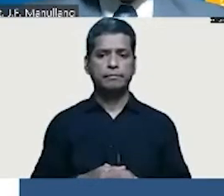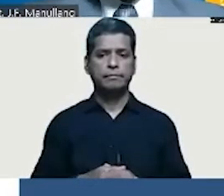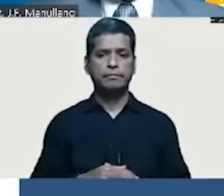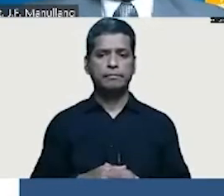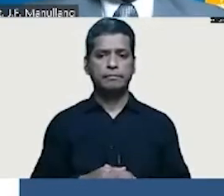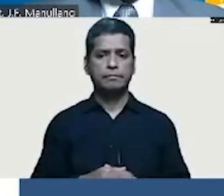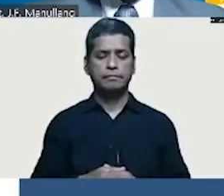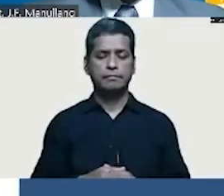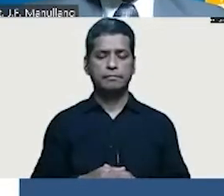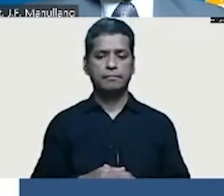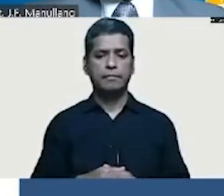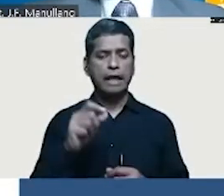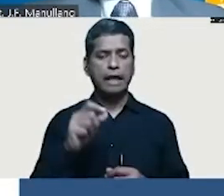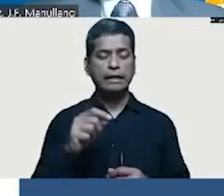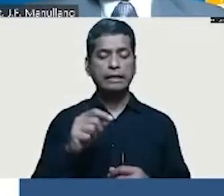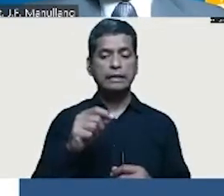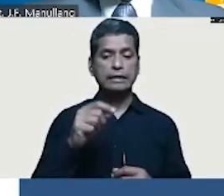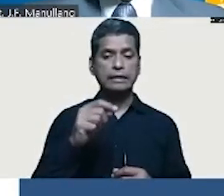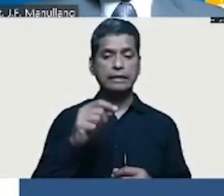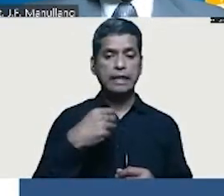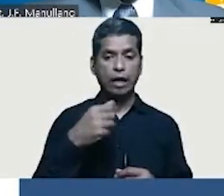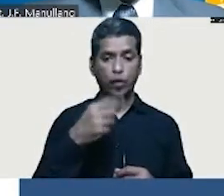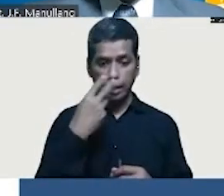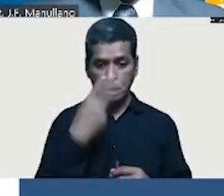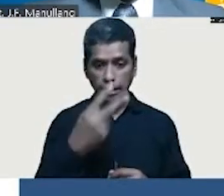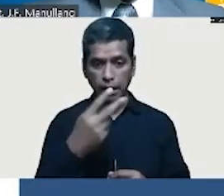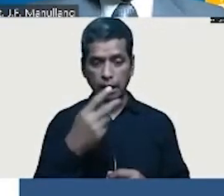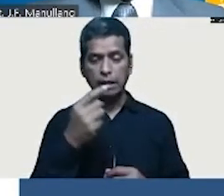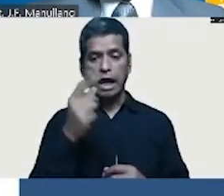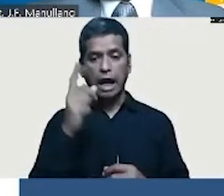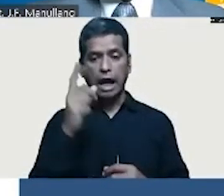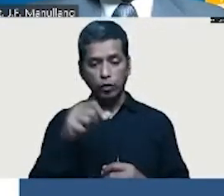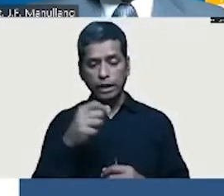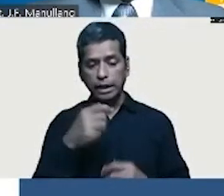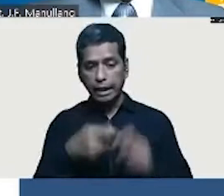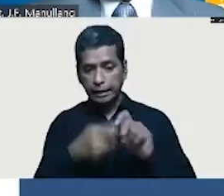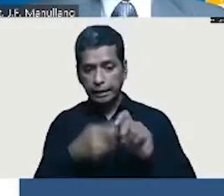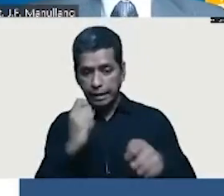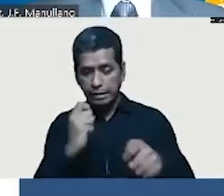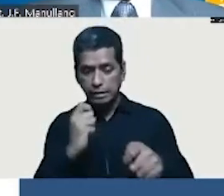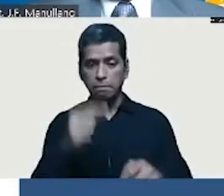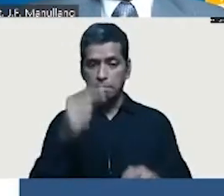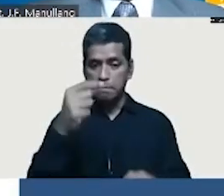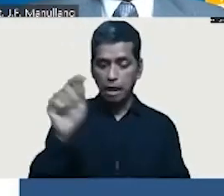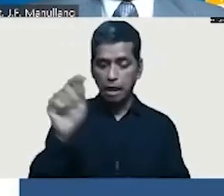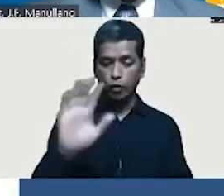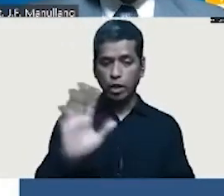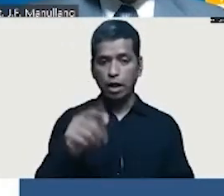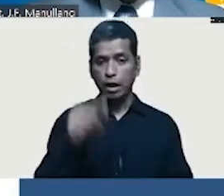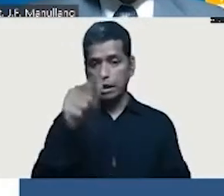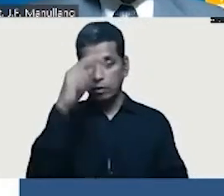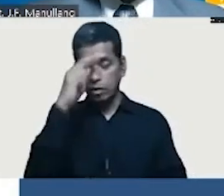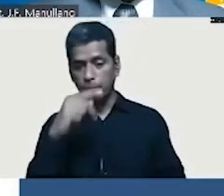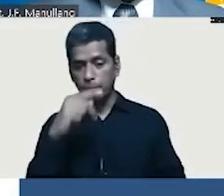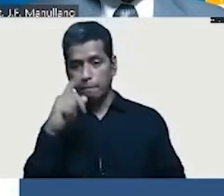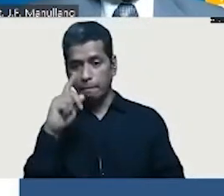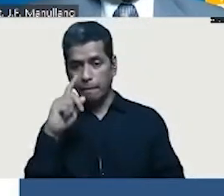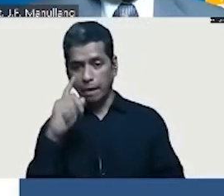Nah bisa jadi Tetapi ada juga nabi palsu yang digerakkan oleh roh antikristus